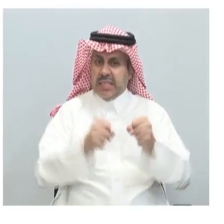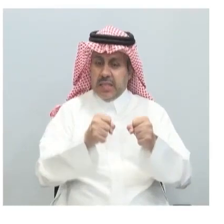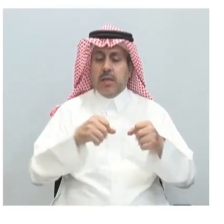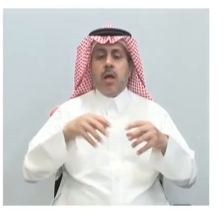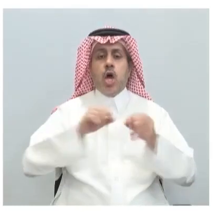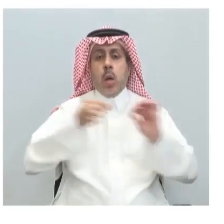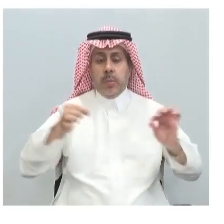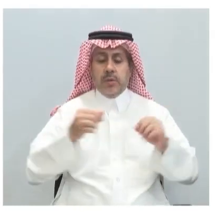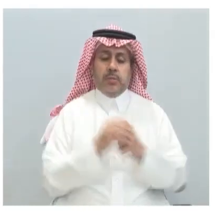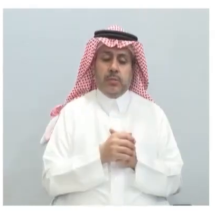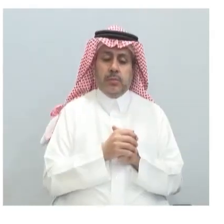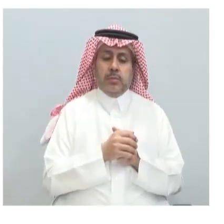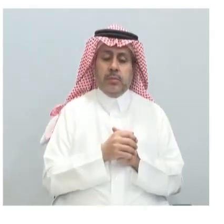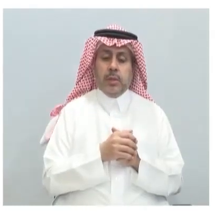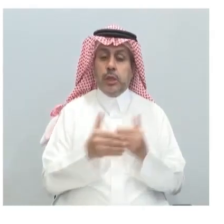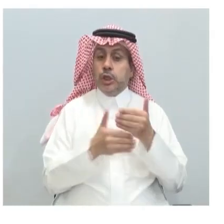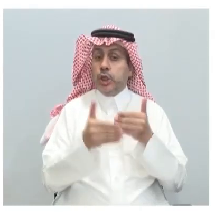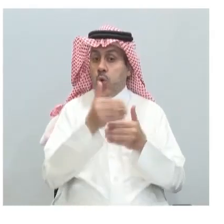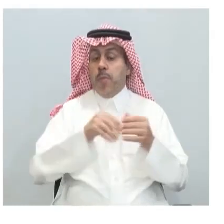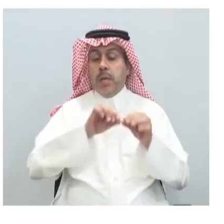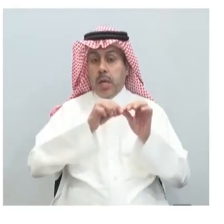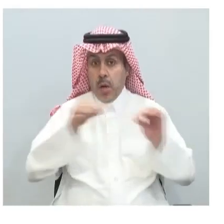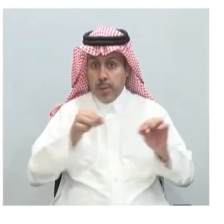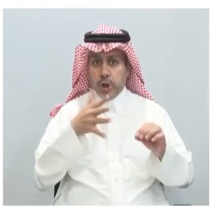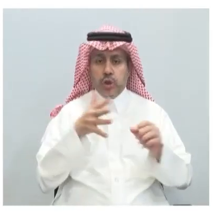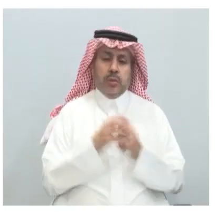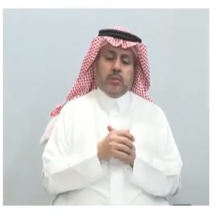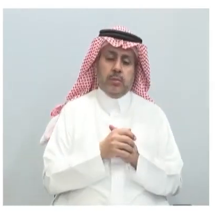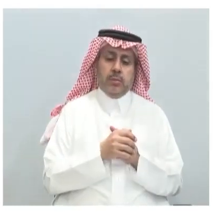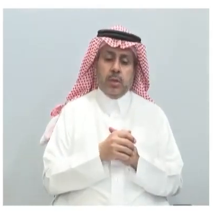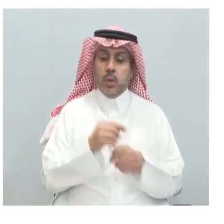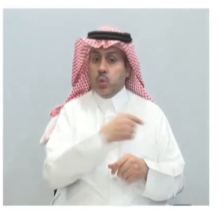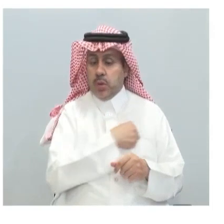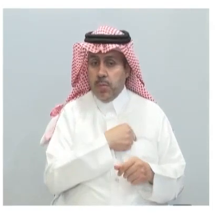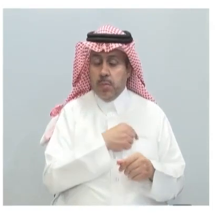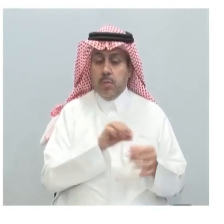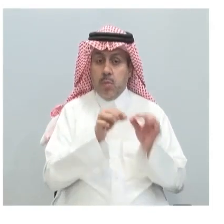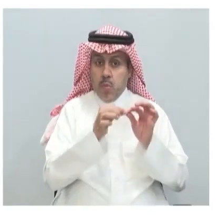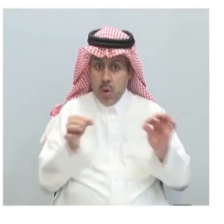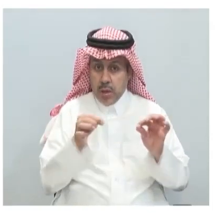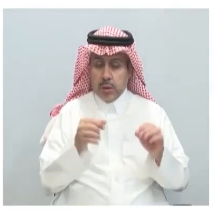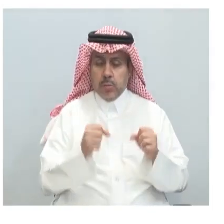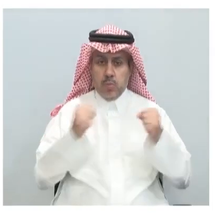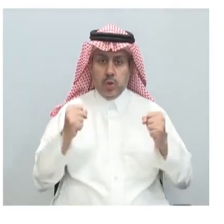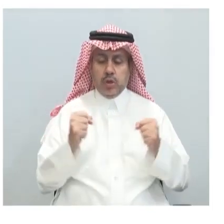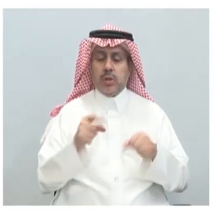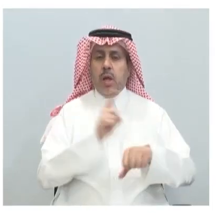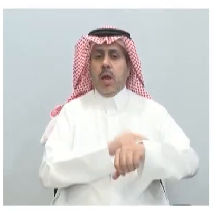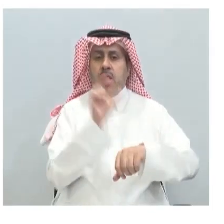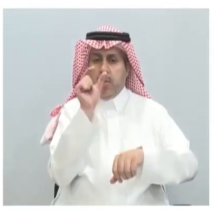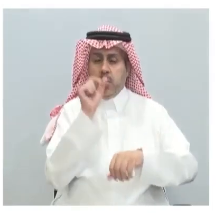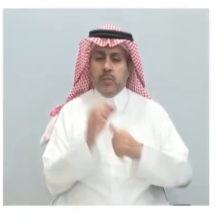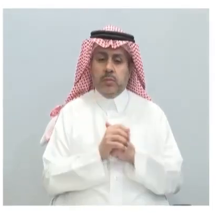روابط وايضا تكوين روابط جديده فاسمها بالمعقد المنشط وتكون لحظيا في